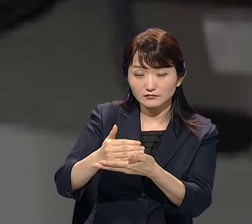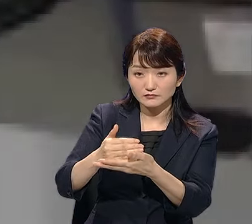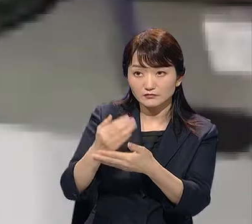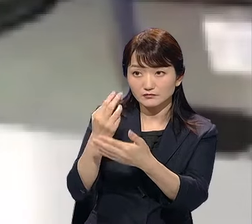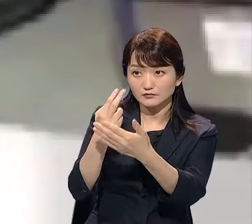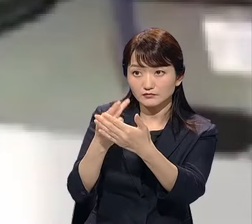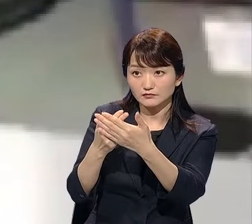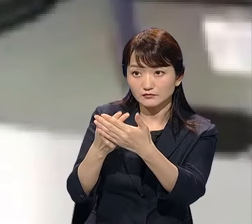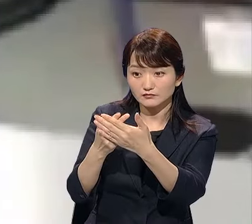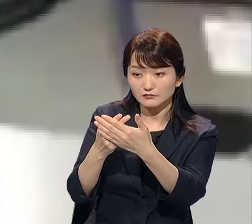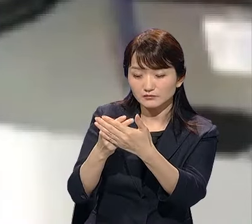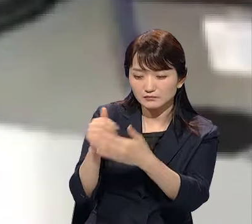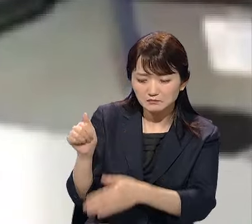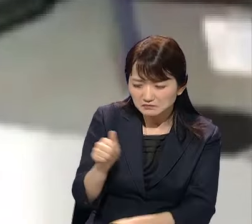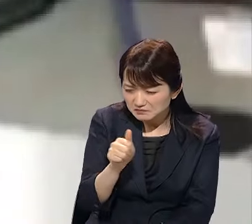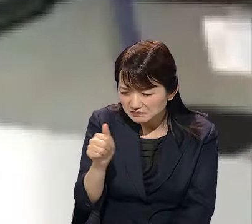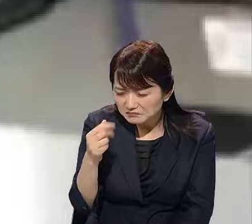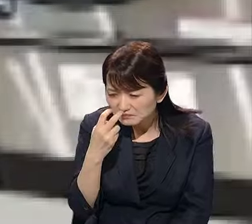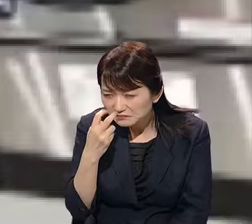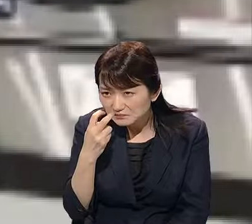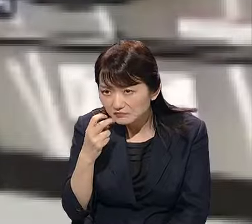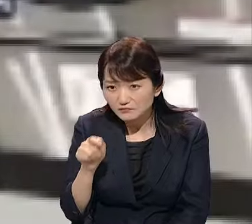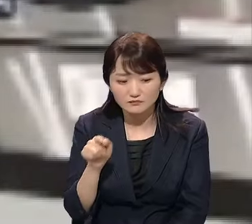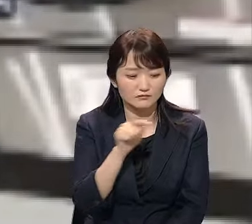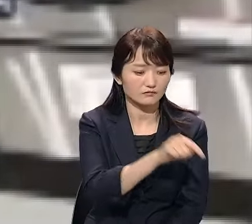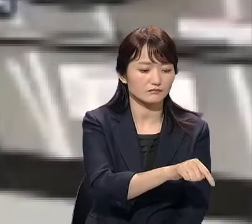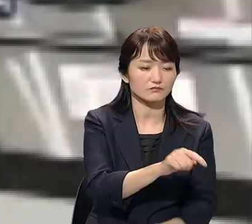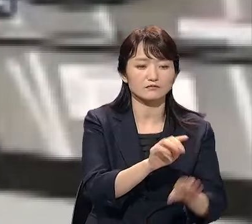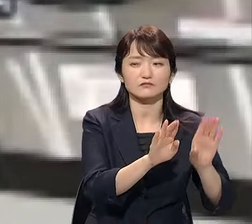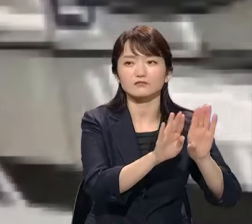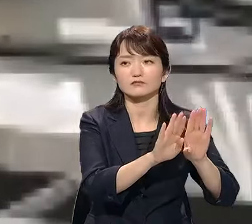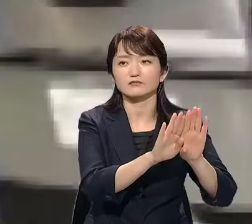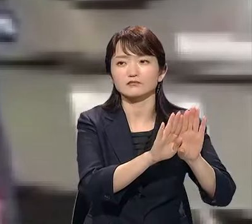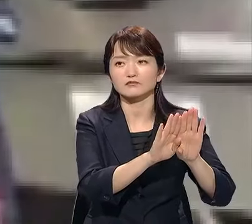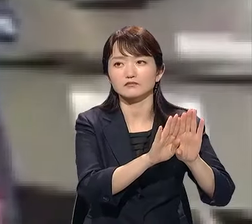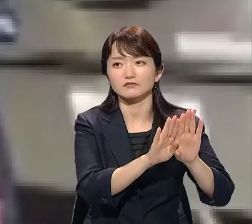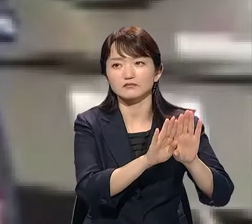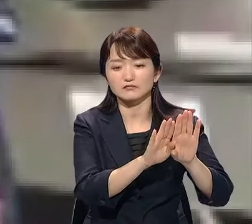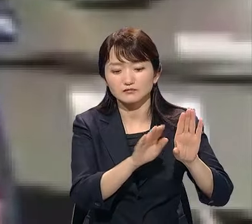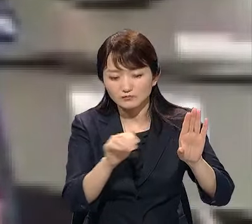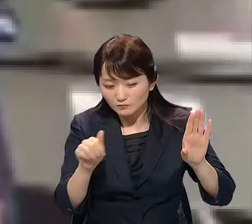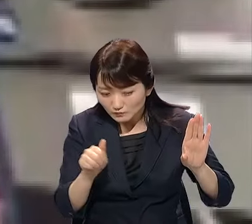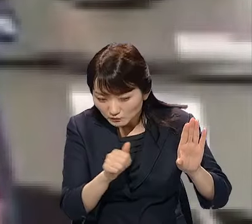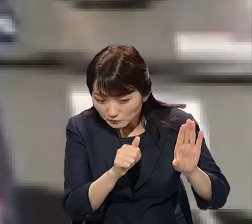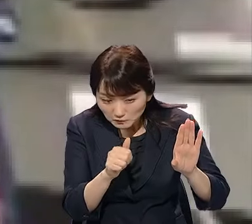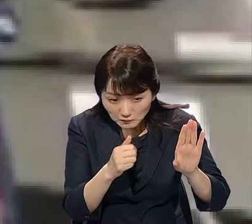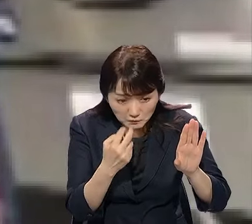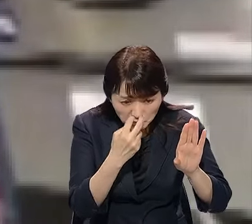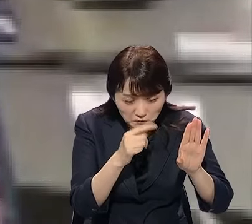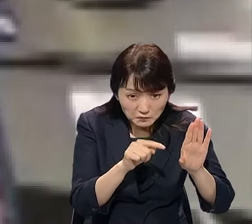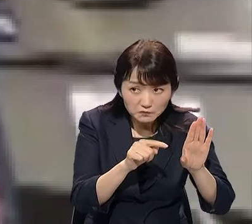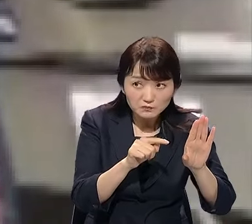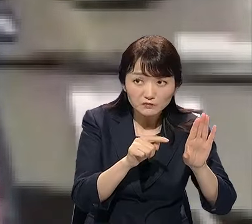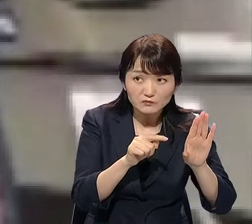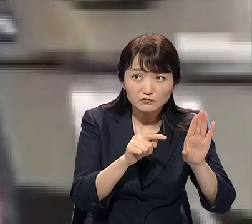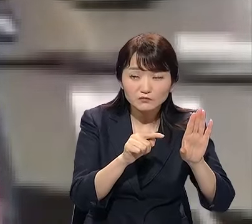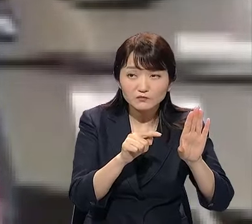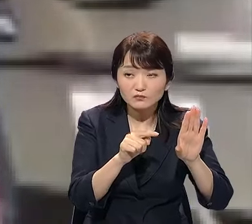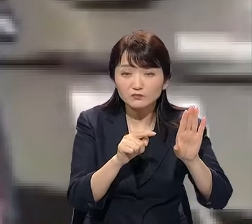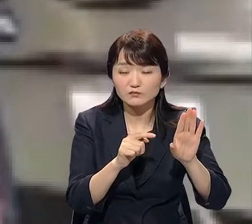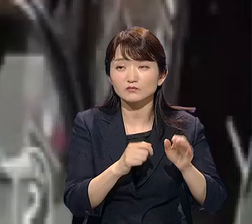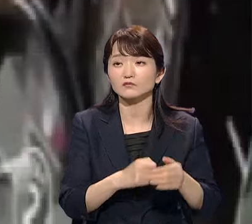살피고는, 이번엔 또 옆문 쪽으로 다가가더니 또 꼼지락꼼지락 뭔가를 막 개봉을 하려는 시도를 하죠.